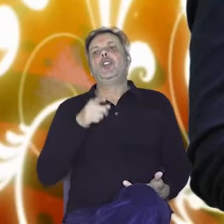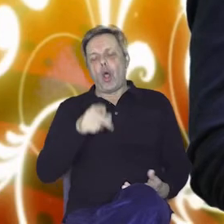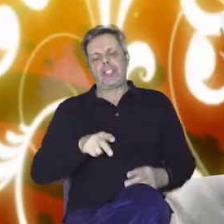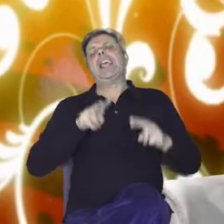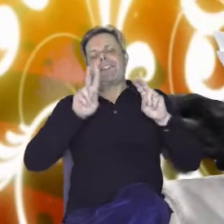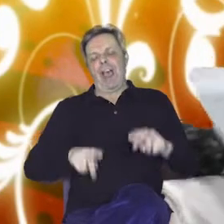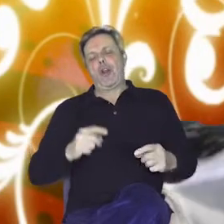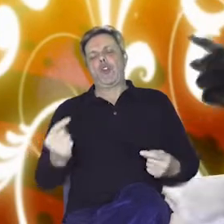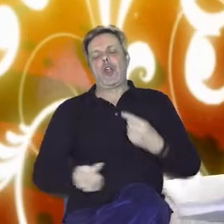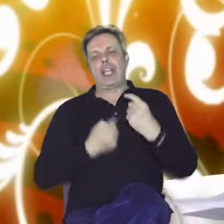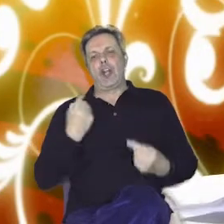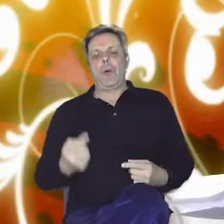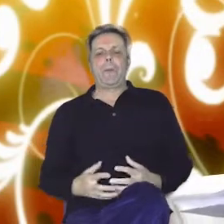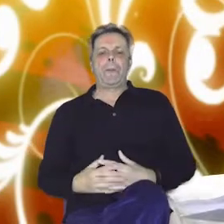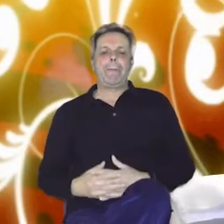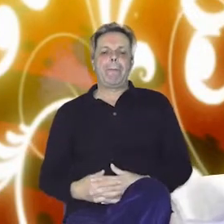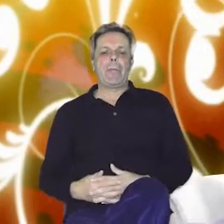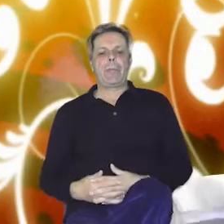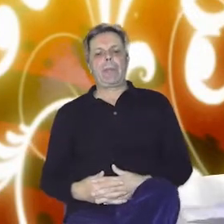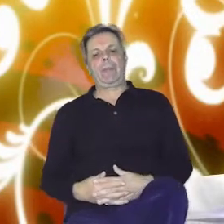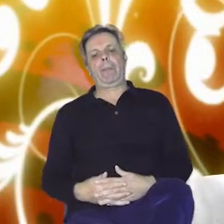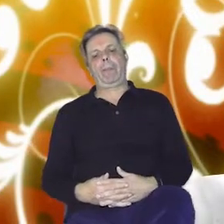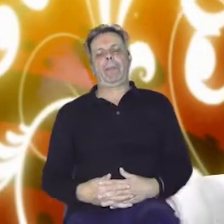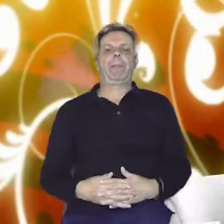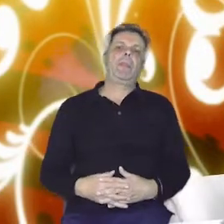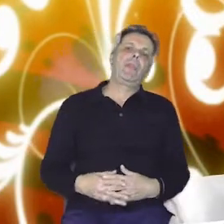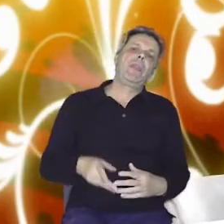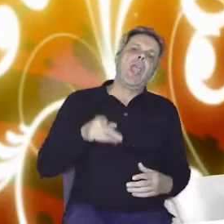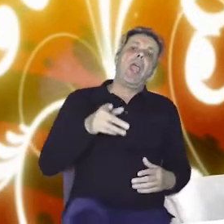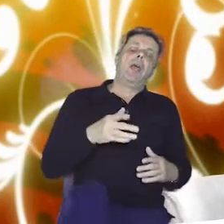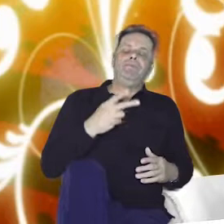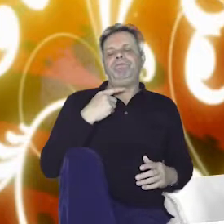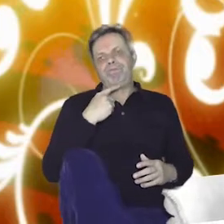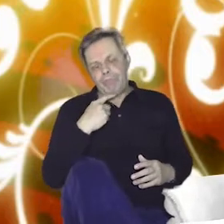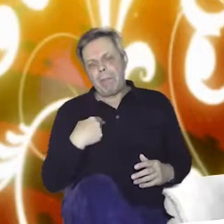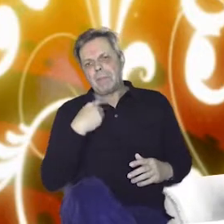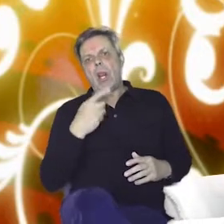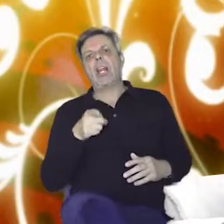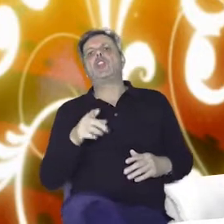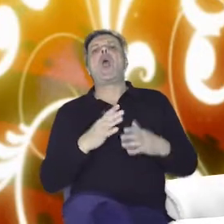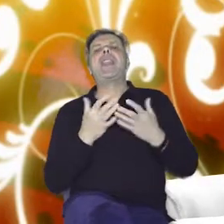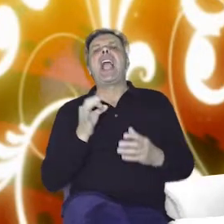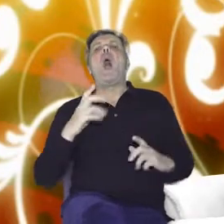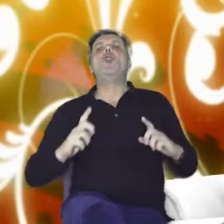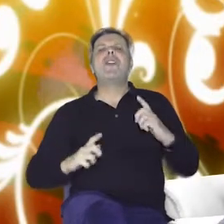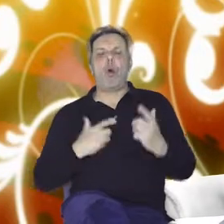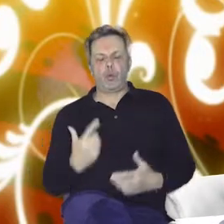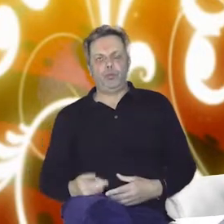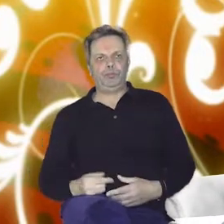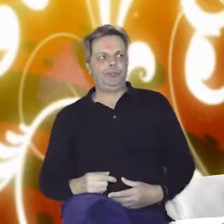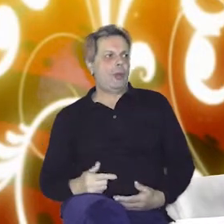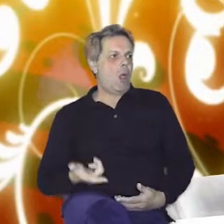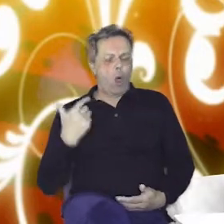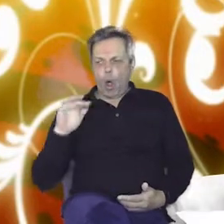Da. Rekli smo da je to knjiga o životu. Je, ona je zbilja o životu od malih